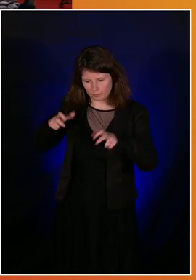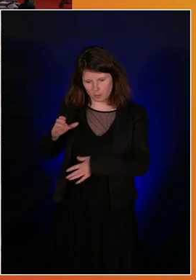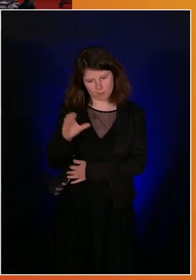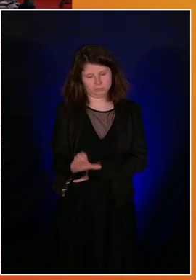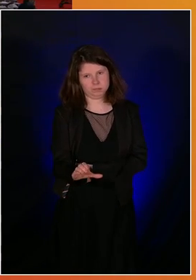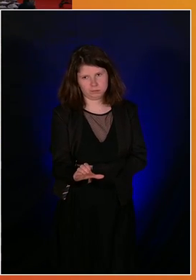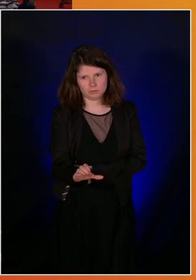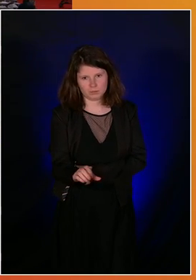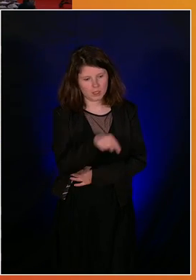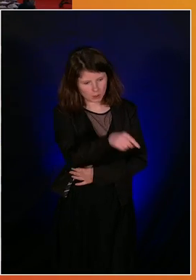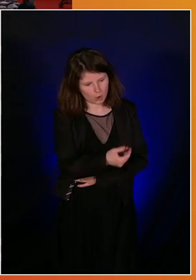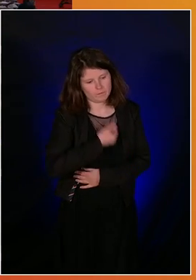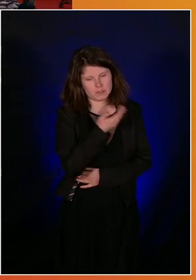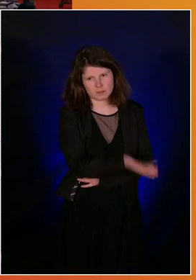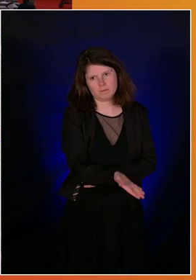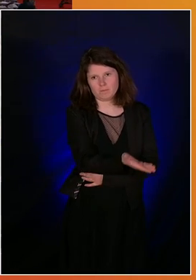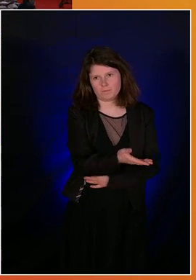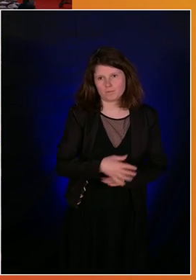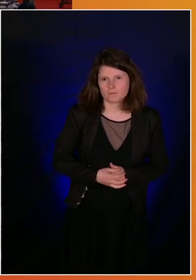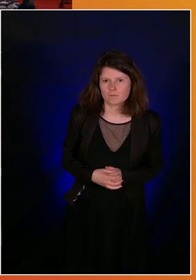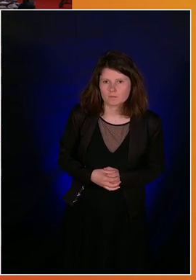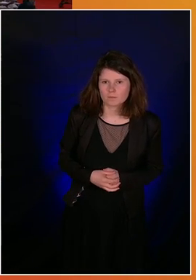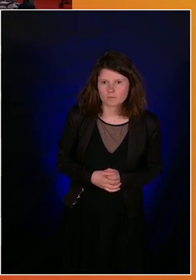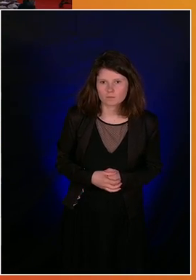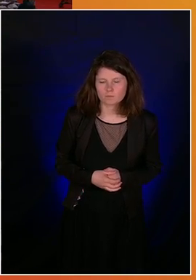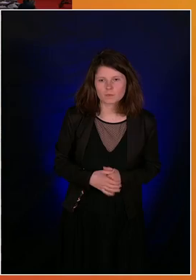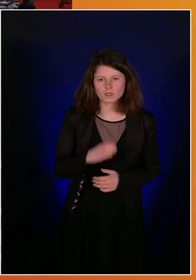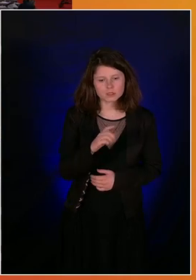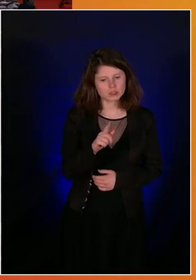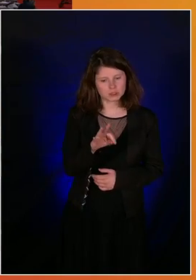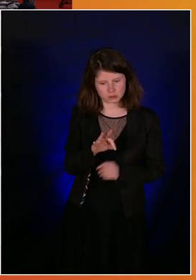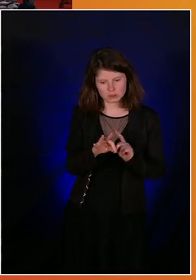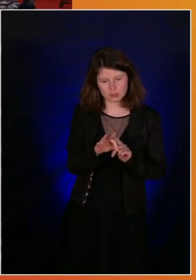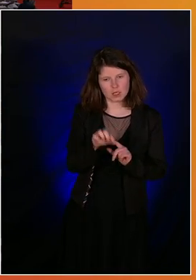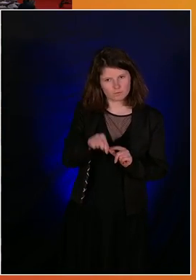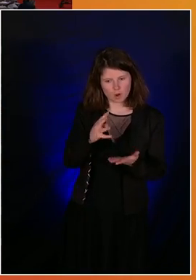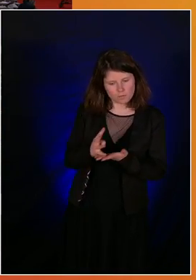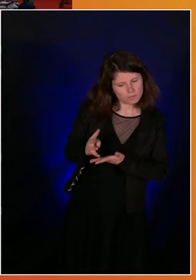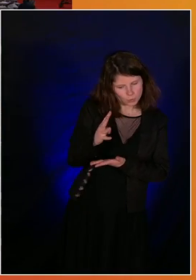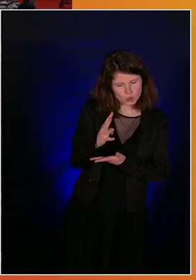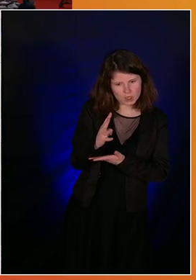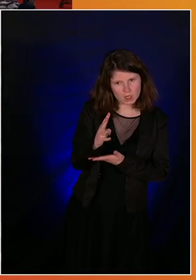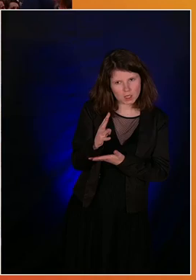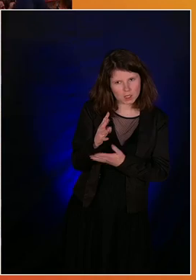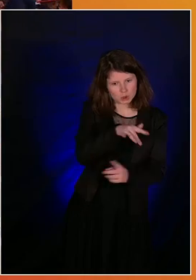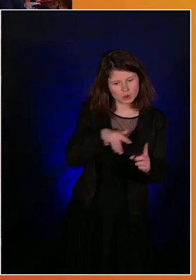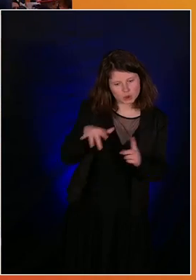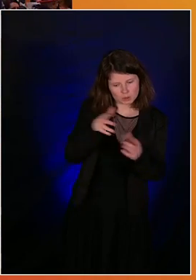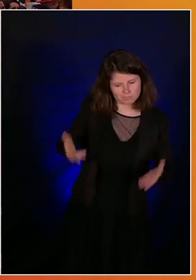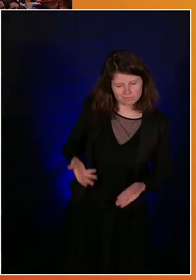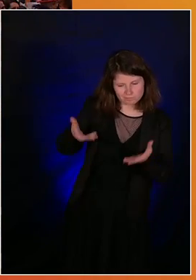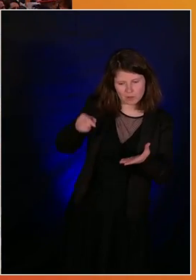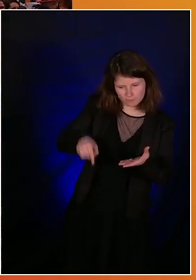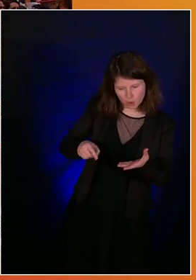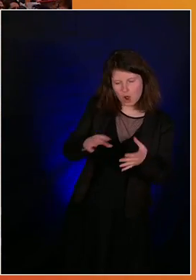notre pays la CGT doit porter un réel projet de société alliant industrie